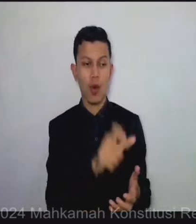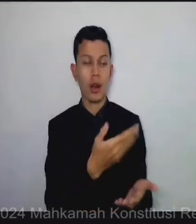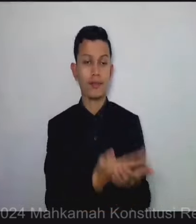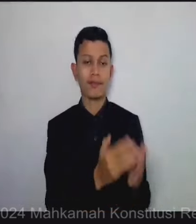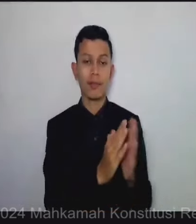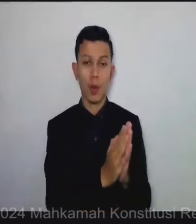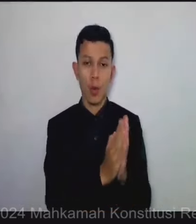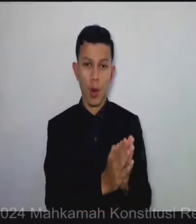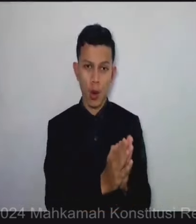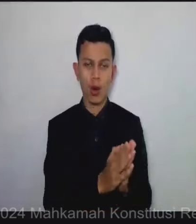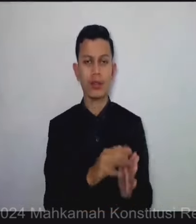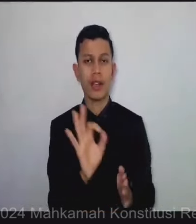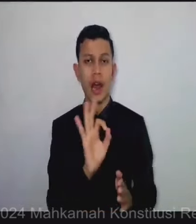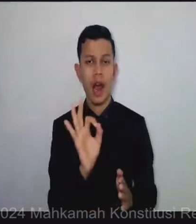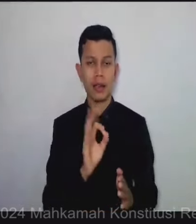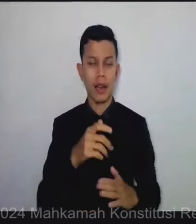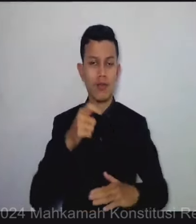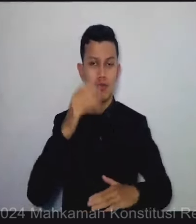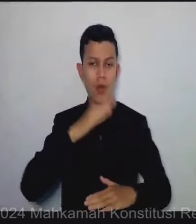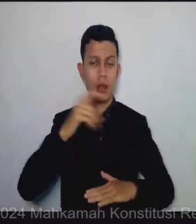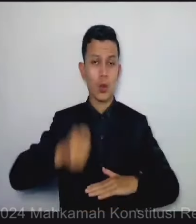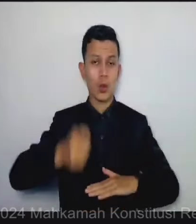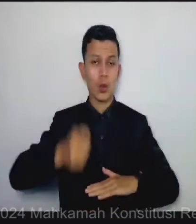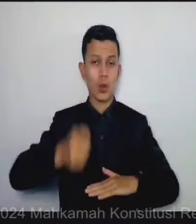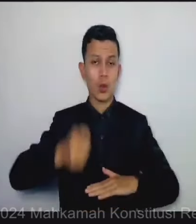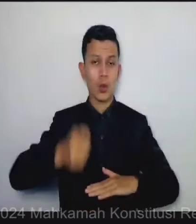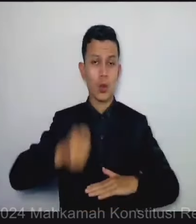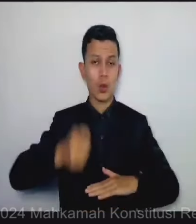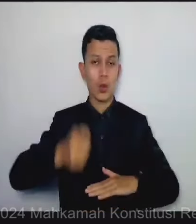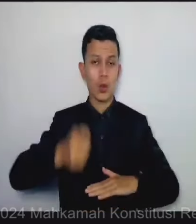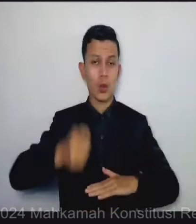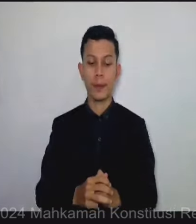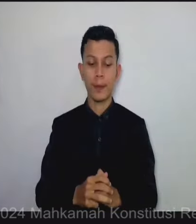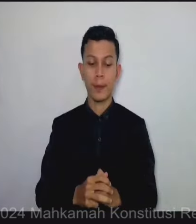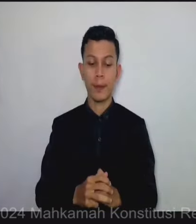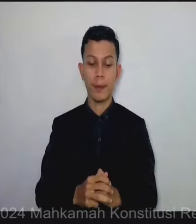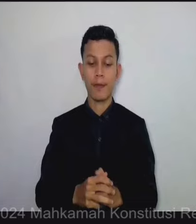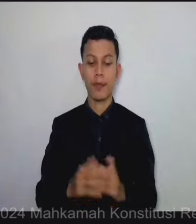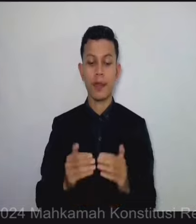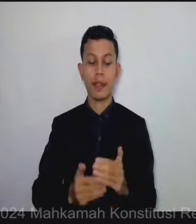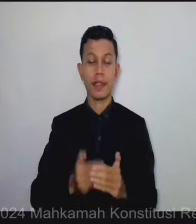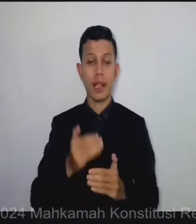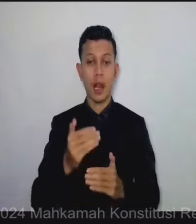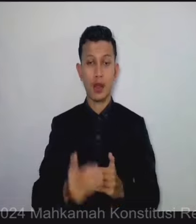tidak beralasan menurut hukum selanjutnya mahkamah akan mempertimbangkan pokok